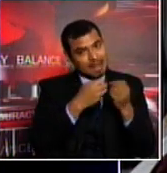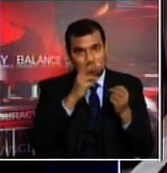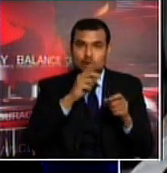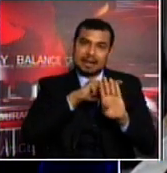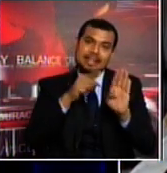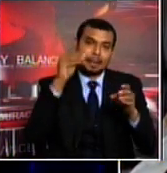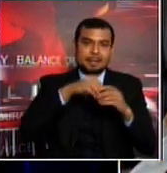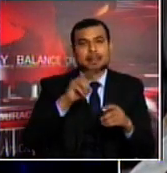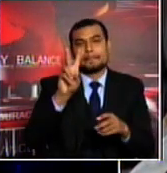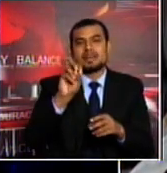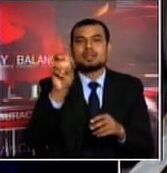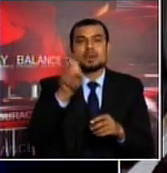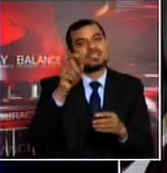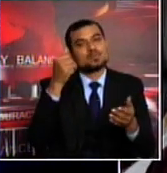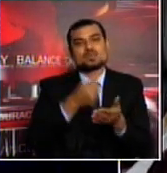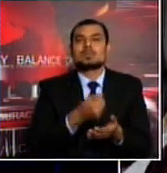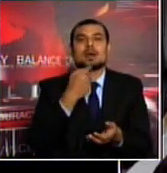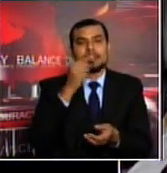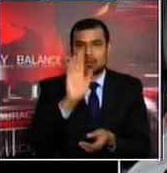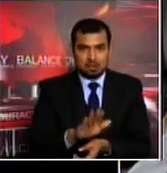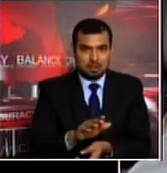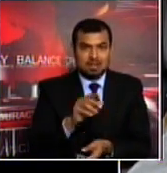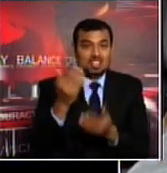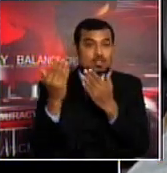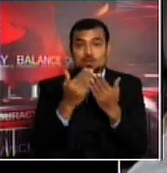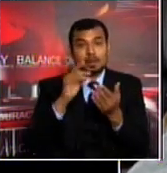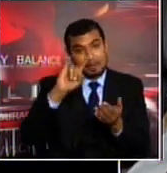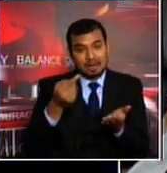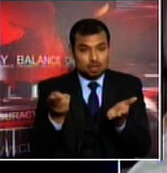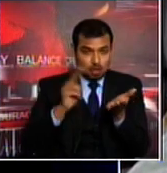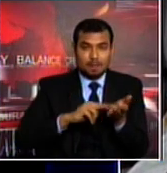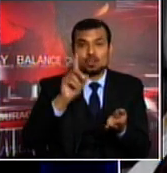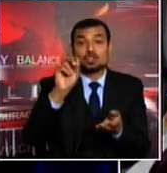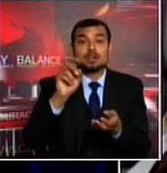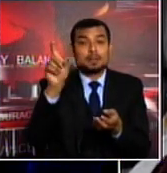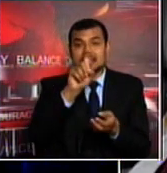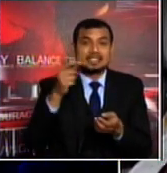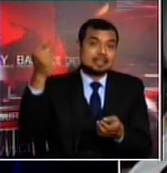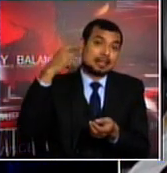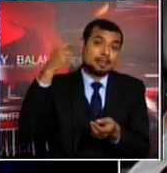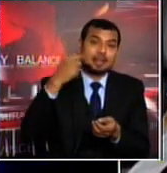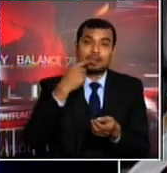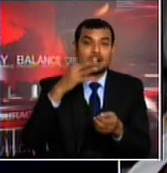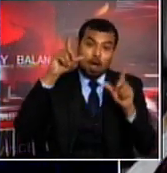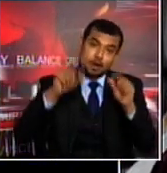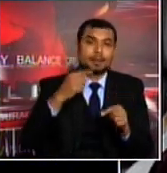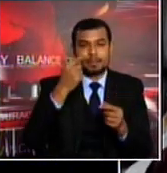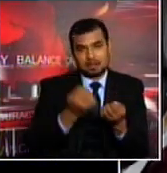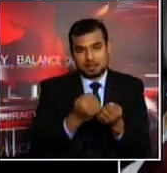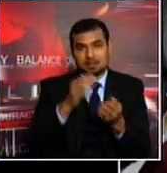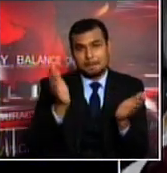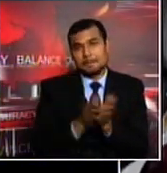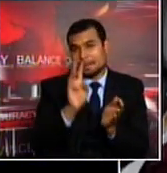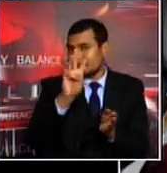चाहिँ 20% तिरे पुग्ने बनाएको छ, र अर्को चाहिँ स्कुलले फेरि 10% छात्रवृत्ति अनिवार्य भने चाहिँ सिधै 35% पुगेको छ। र